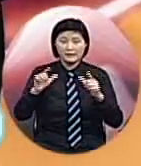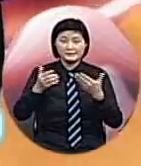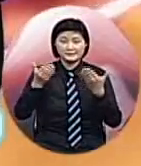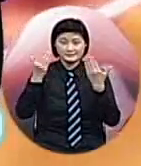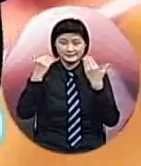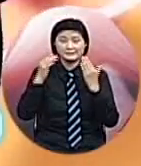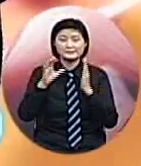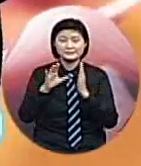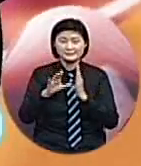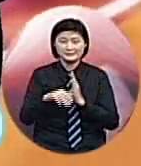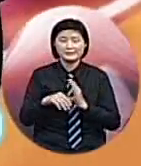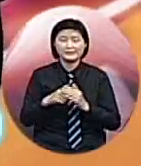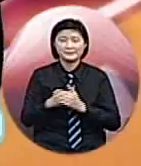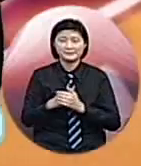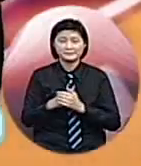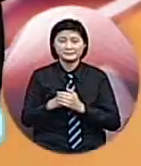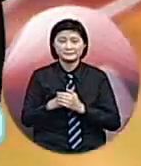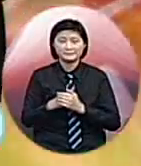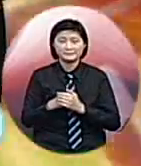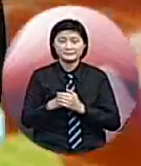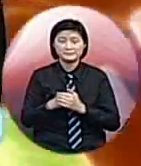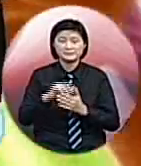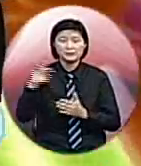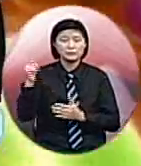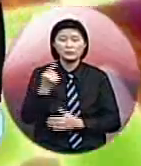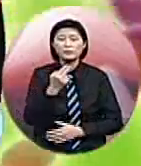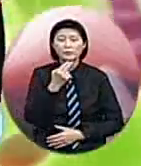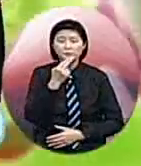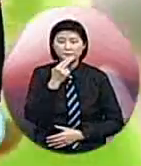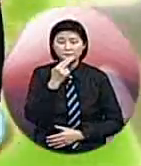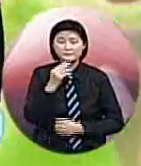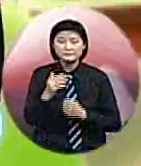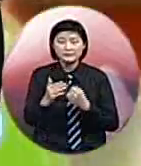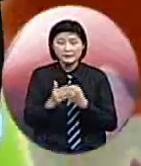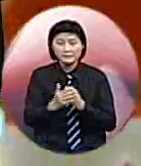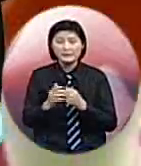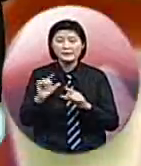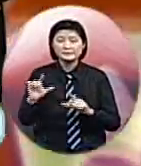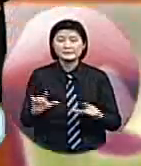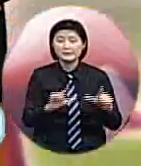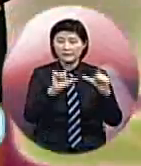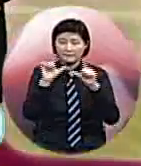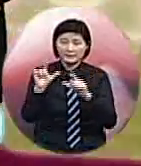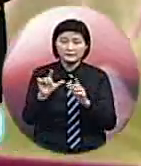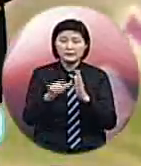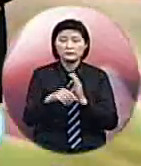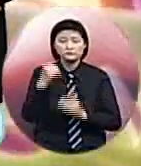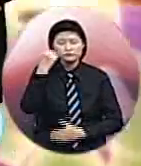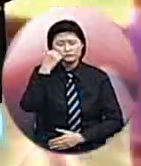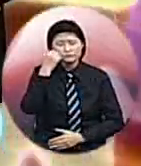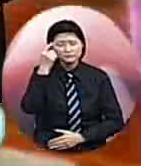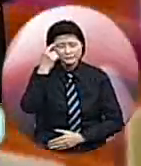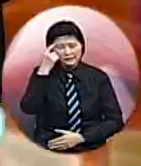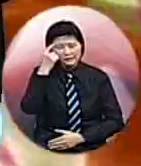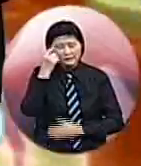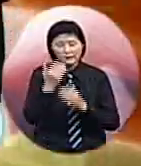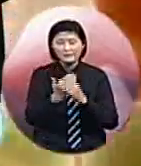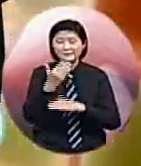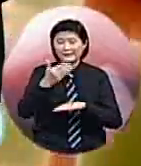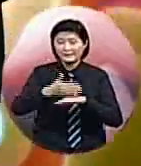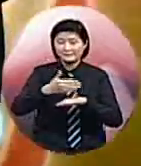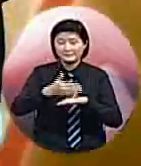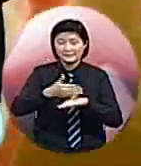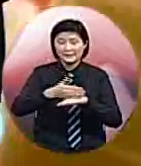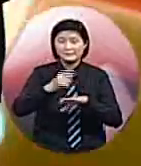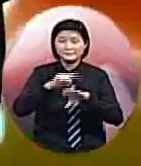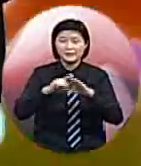네. 그죠? 2013년은 영원히 또 안 오잖아요. 그런데 네. 올해를 보내면서 누군가 생각하면서 이분에게 감사하다는